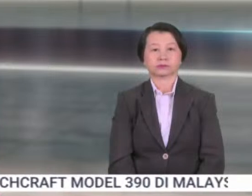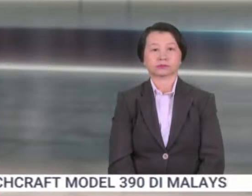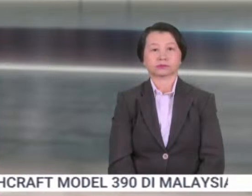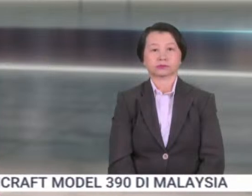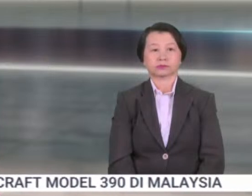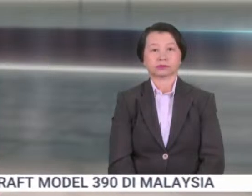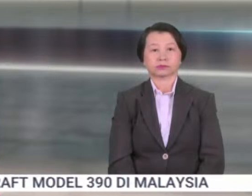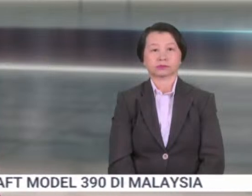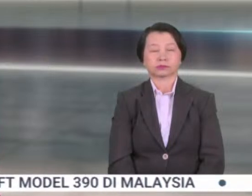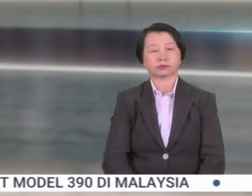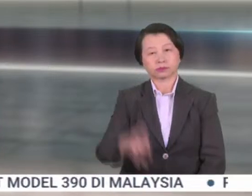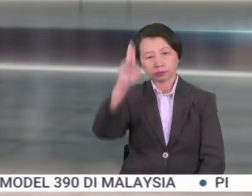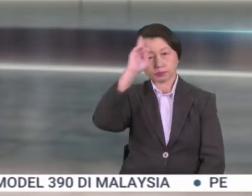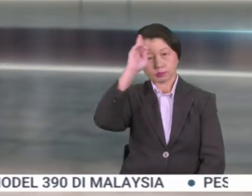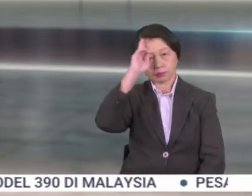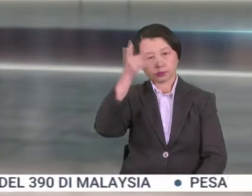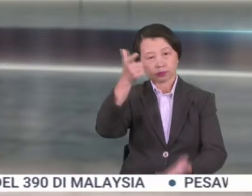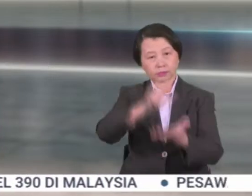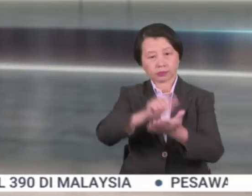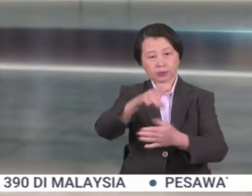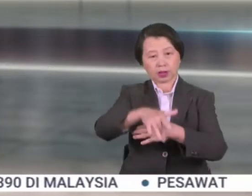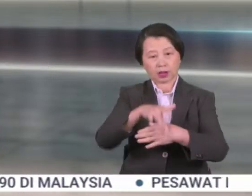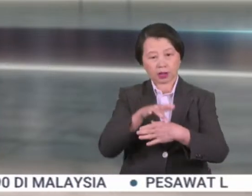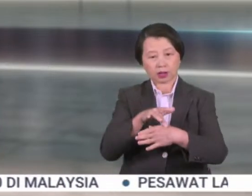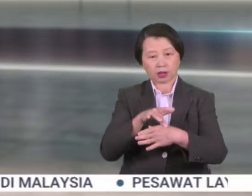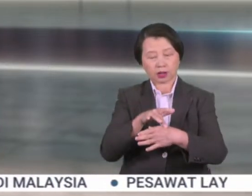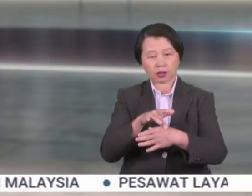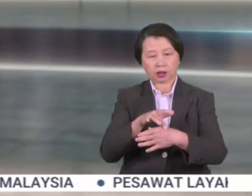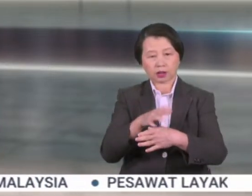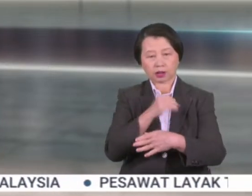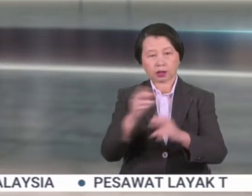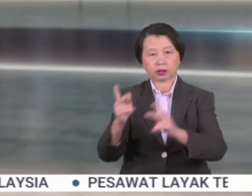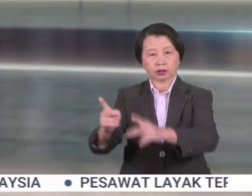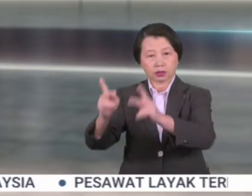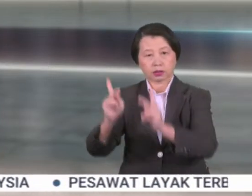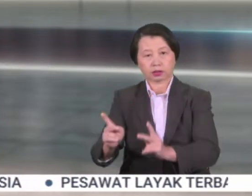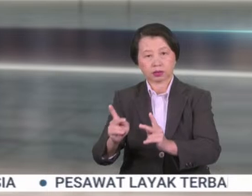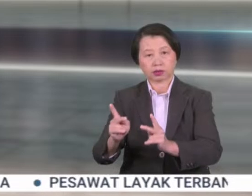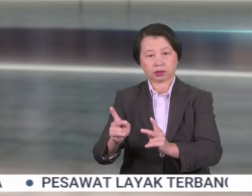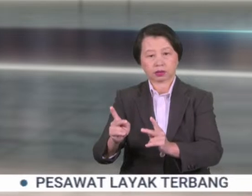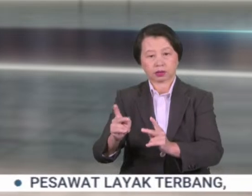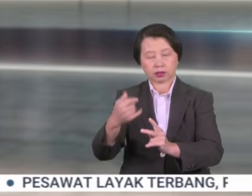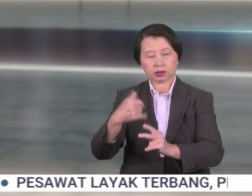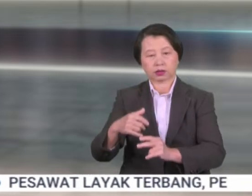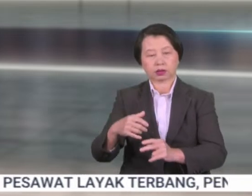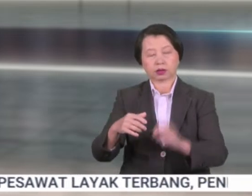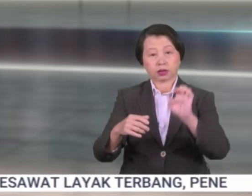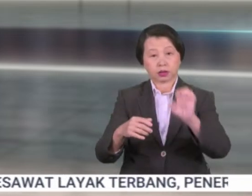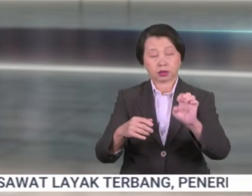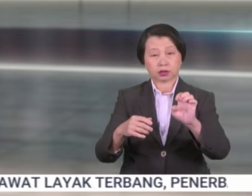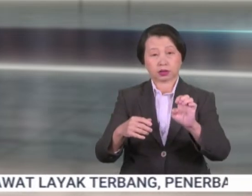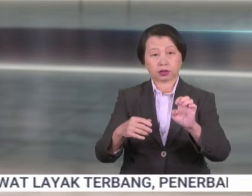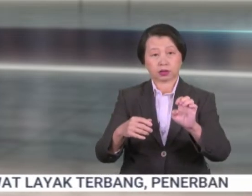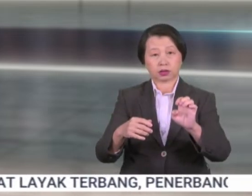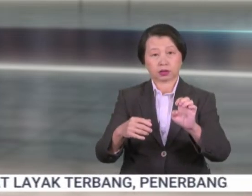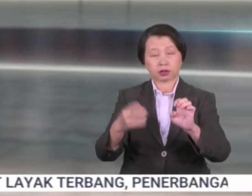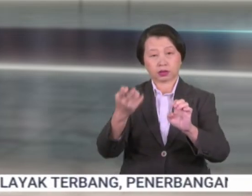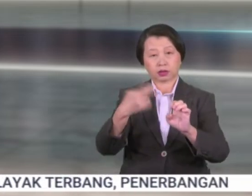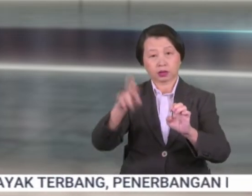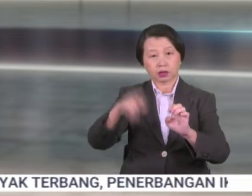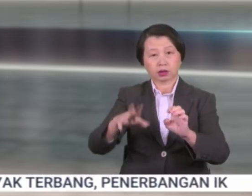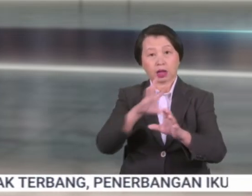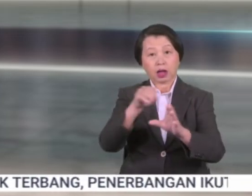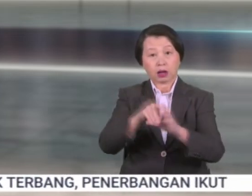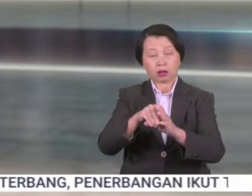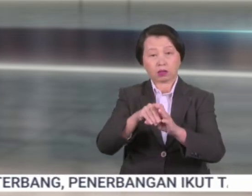selamat seperti yang Kami laporkan awal tadi urusan pengkebumian jenazahemandupiing Muhamad hafizamad salh yang terlibat